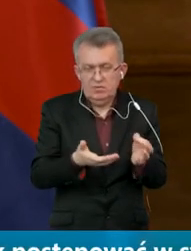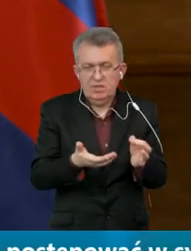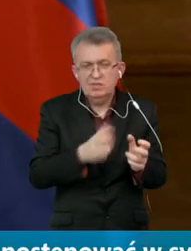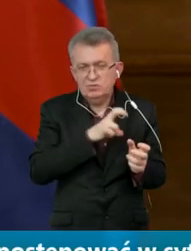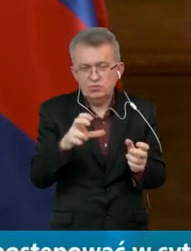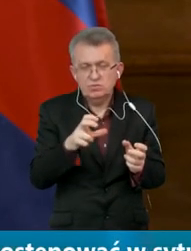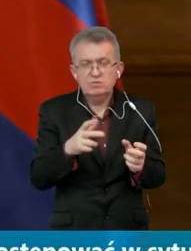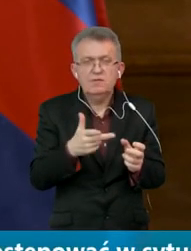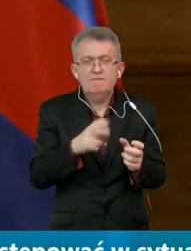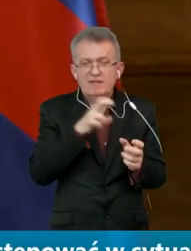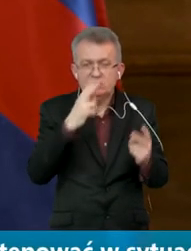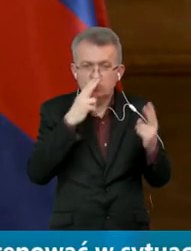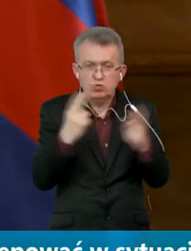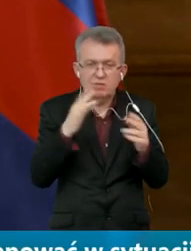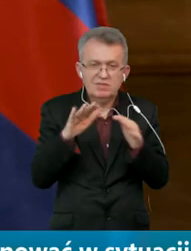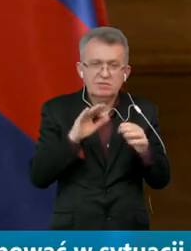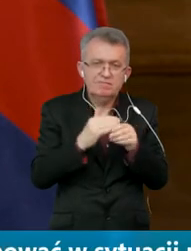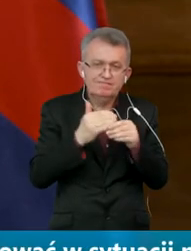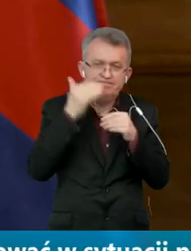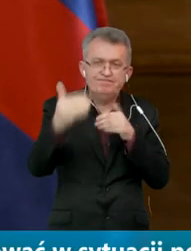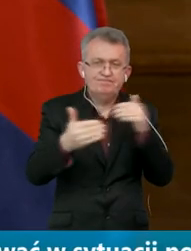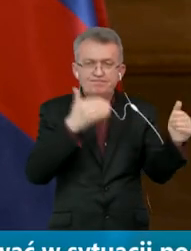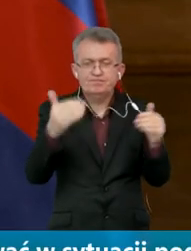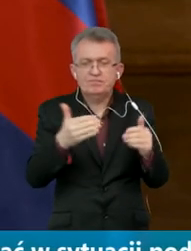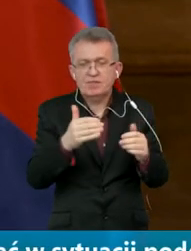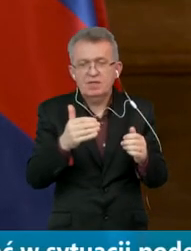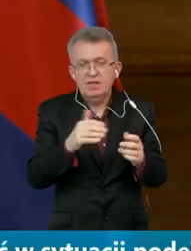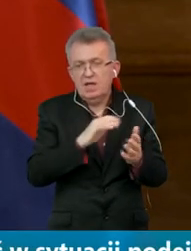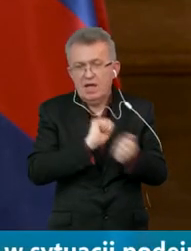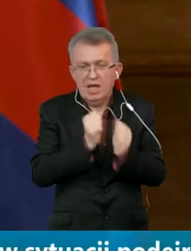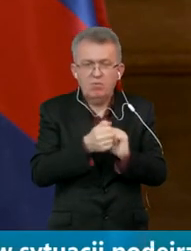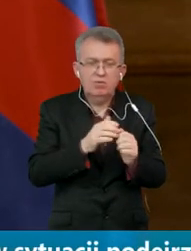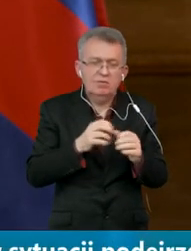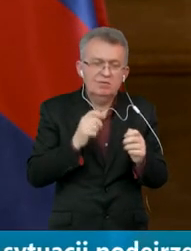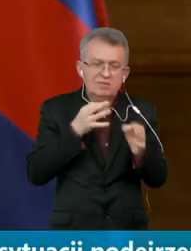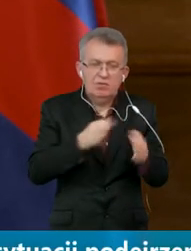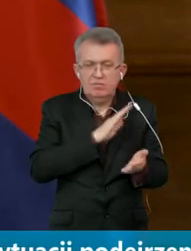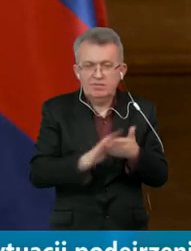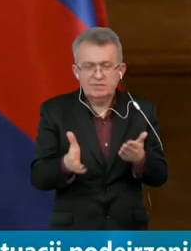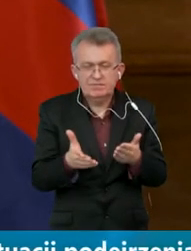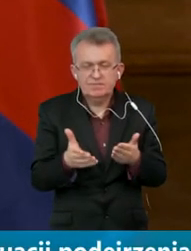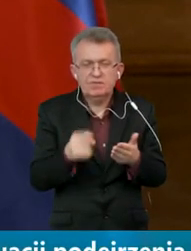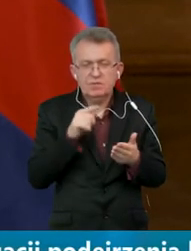też szuka miejsca poza strefą płatnego parkowania, czy też nie porusza się samochodem. No,